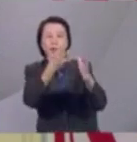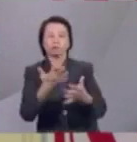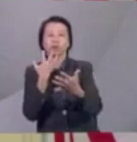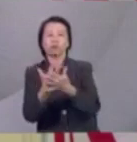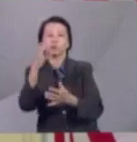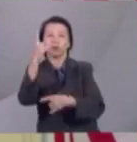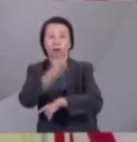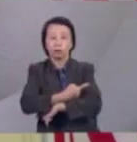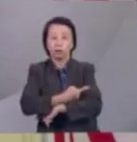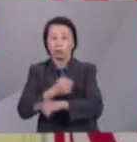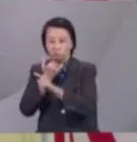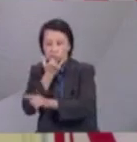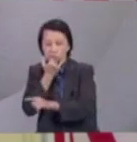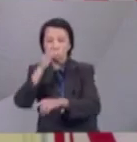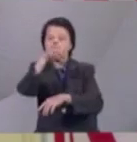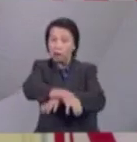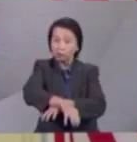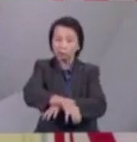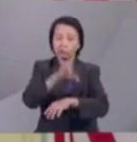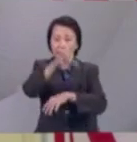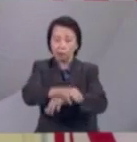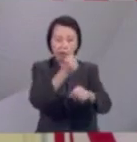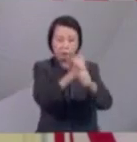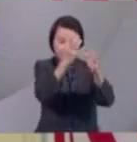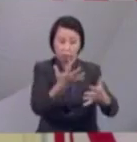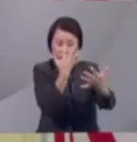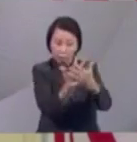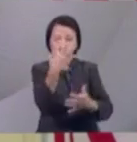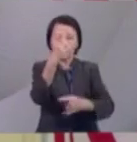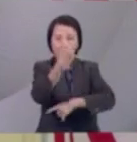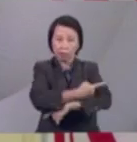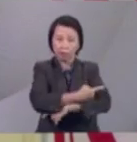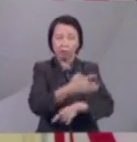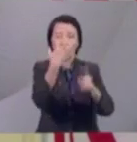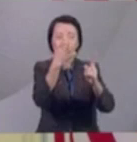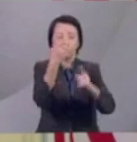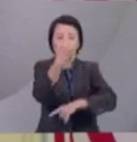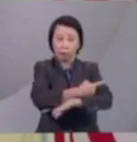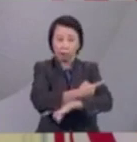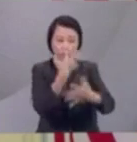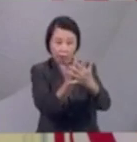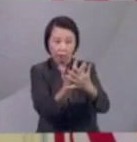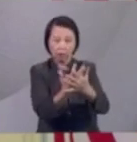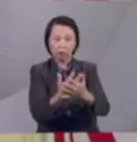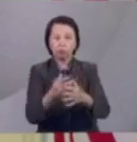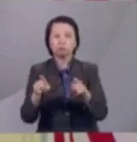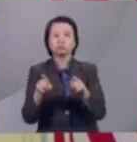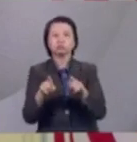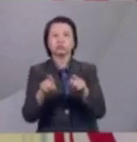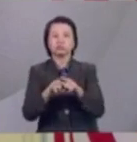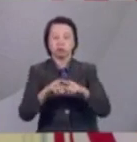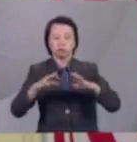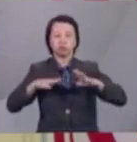oleh kerana mereka paksa pekerja mereka di kuarantin 14 hari, 14 hari itu dikira sebagai cuti tanpa